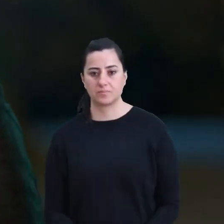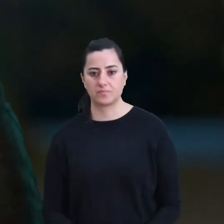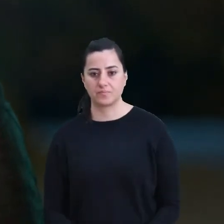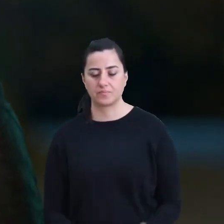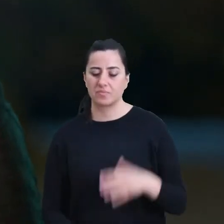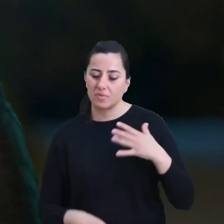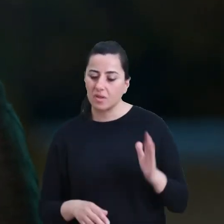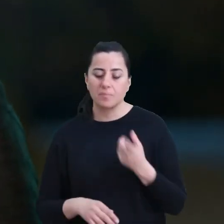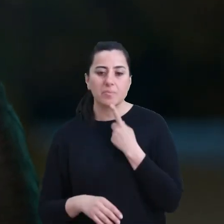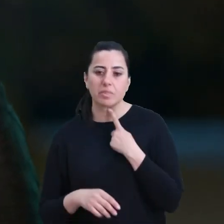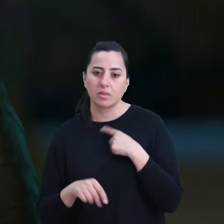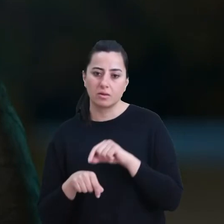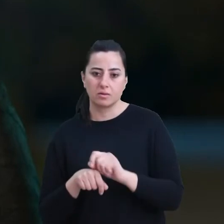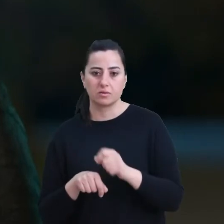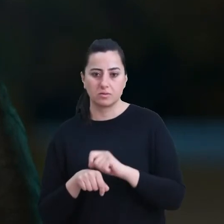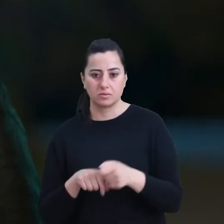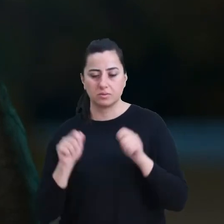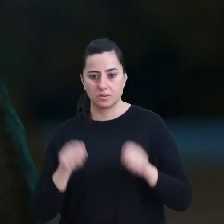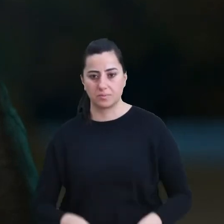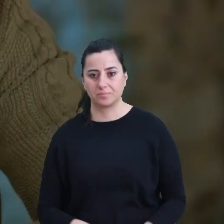Ben gene de soyardım.